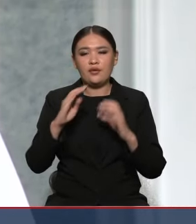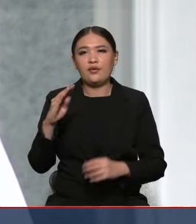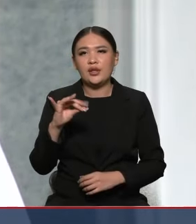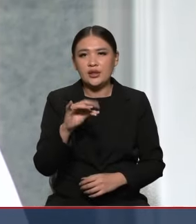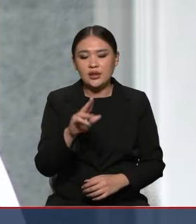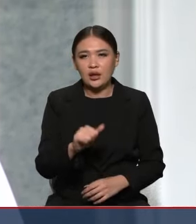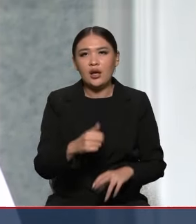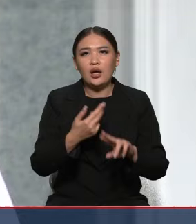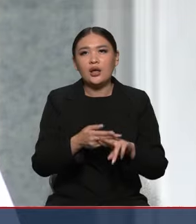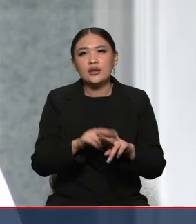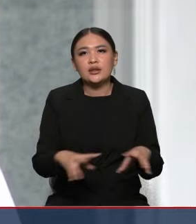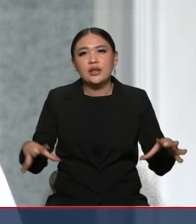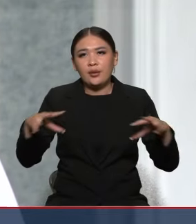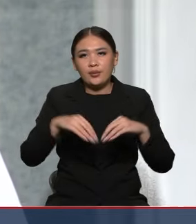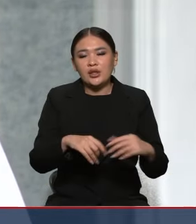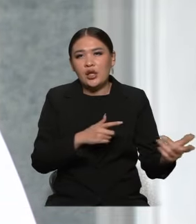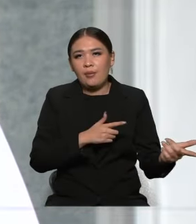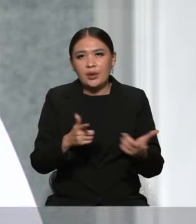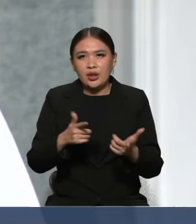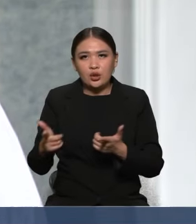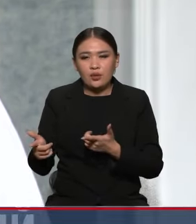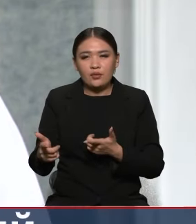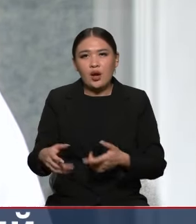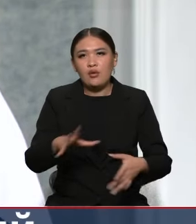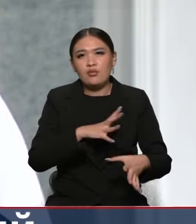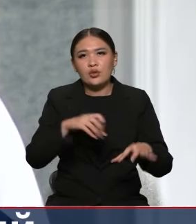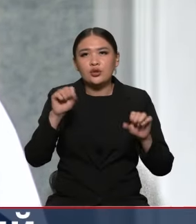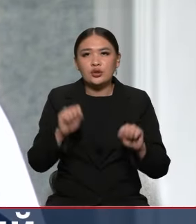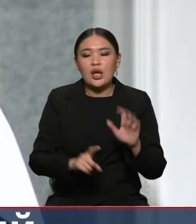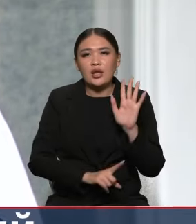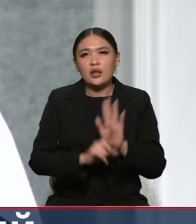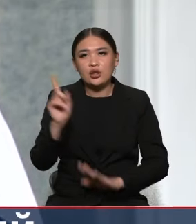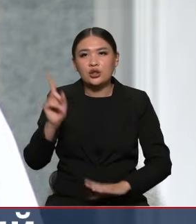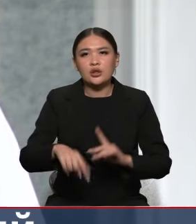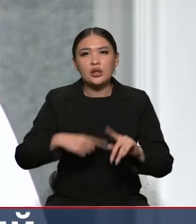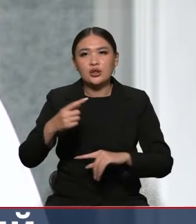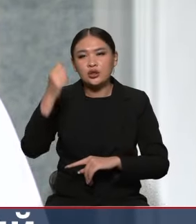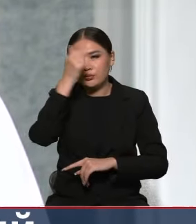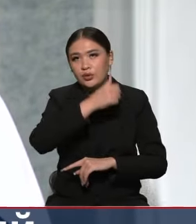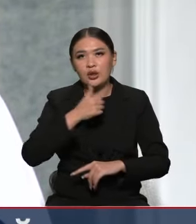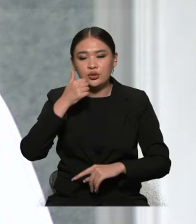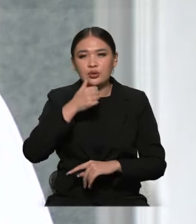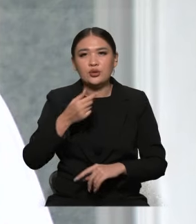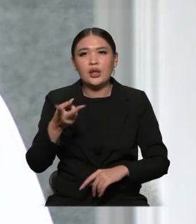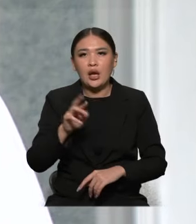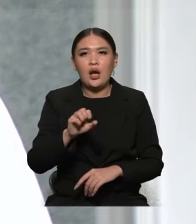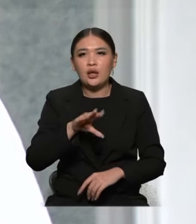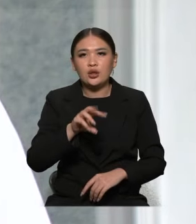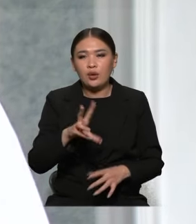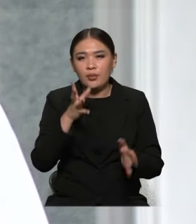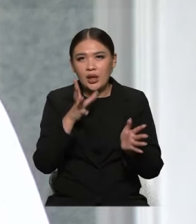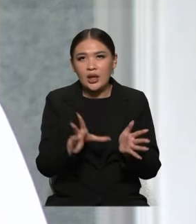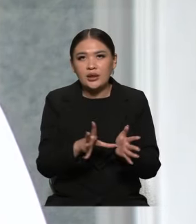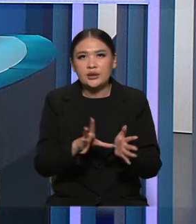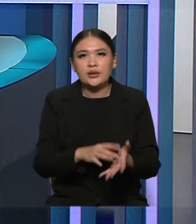и совместная подготовка может быть начата уже и в следующем году для атомных электрических